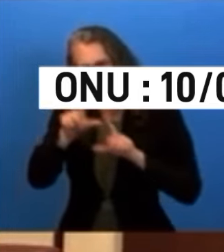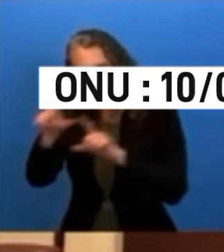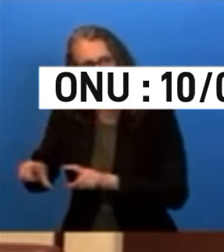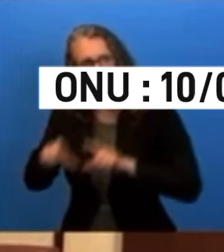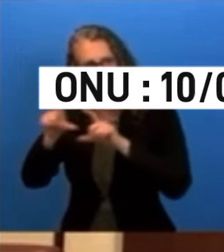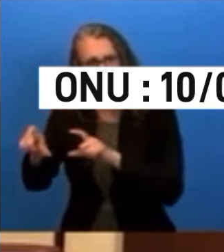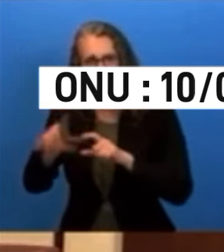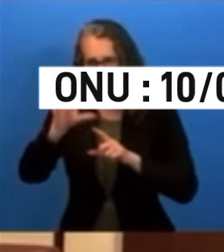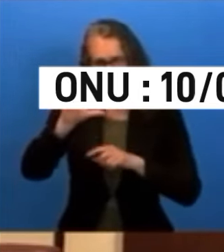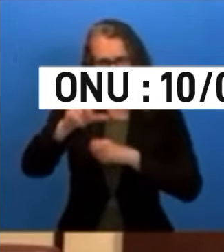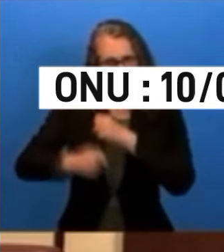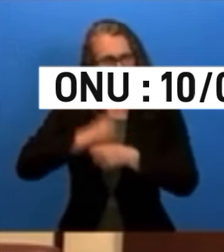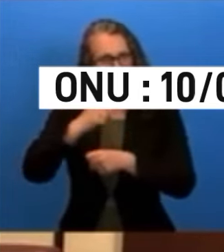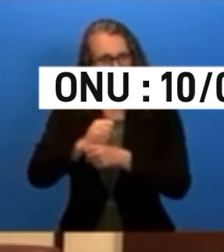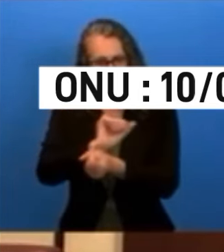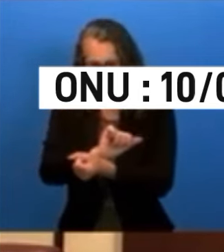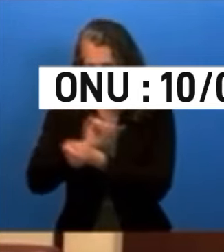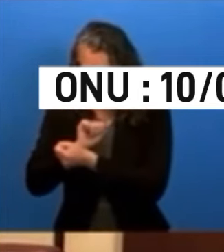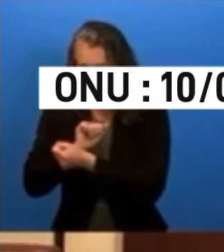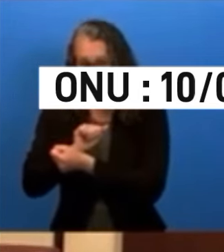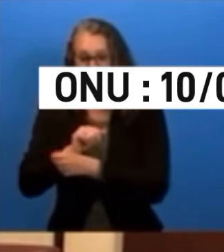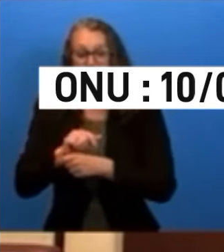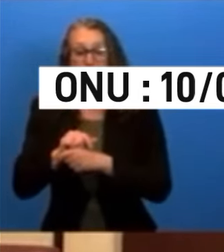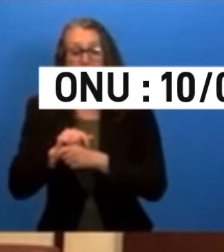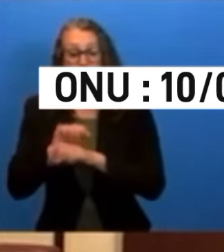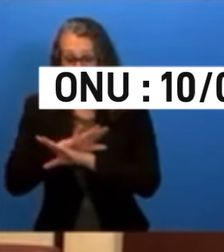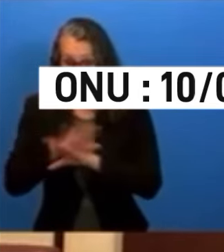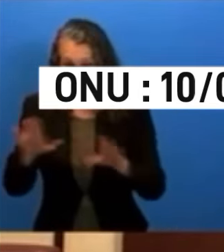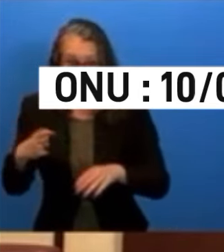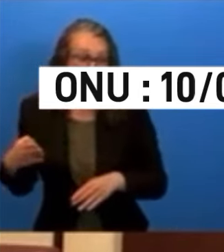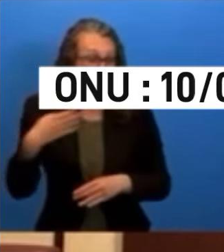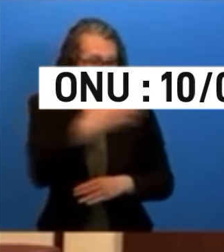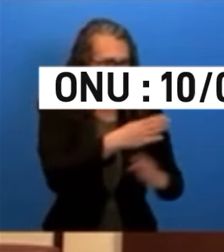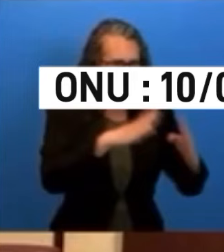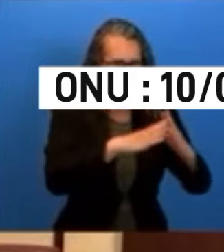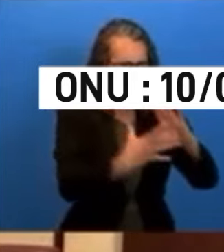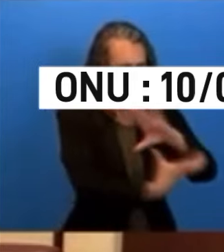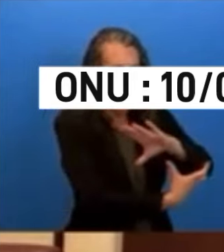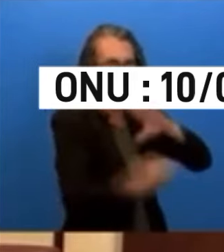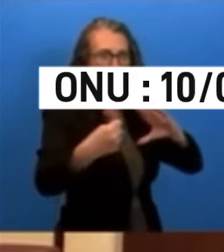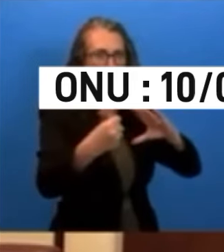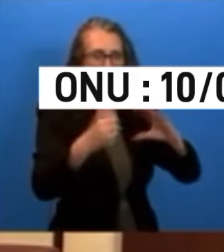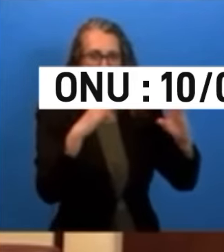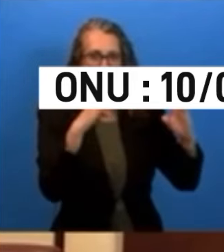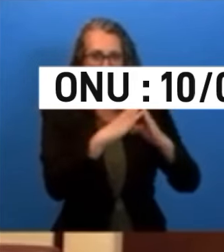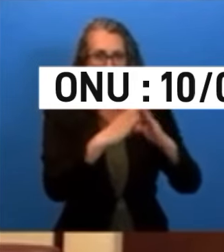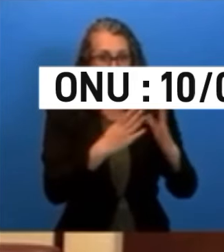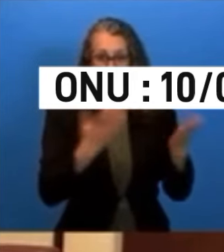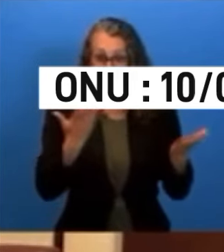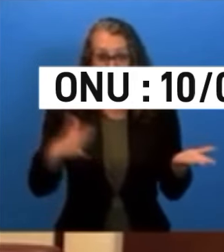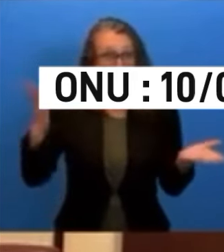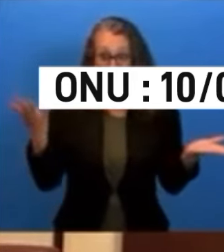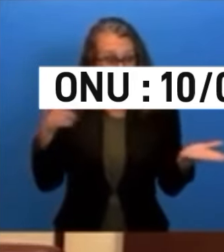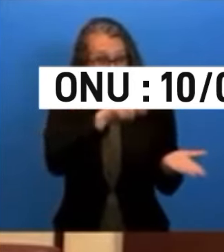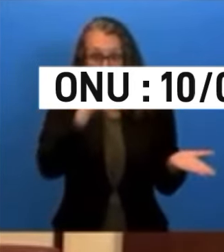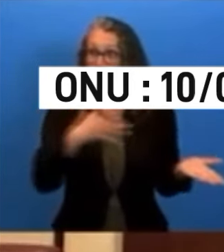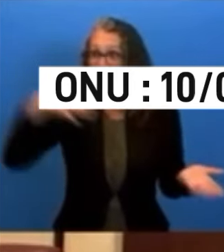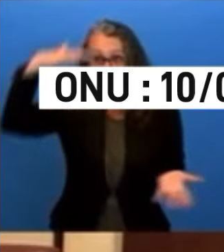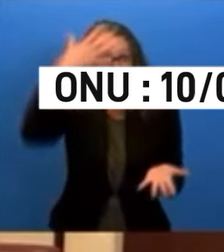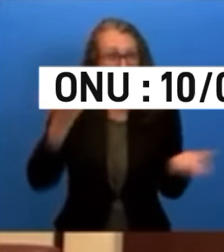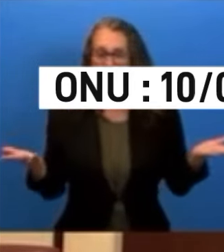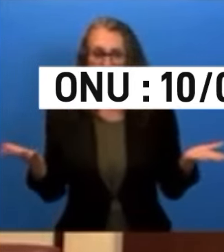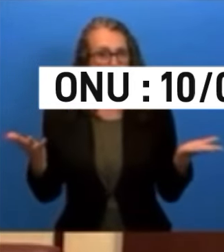وكانت معتقلة لمدة 3 أعوام، أو كان معتقلا عفوا لمدة 3 أعوام، وعندما أطلق